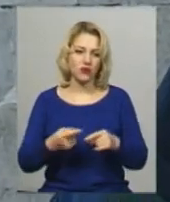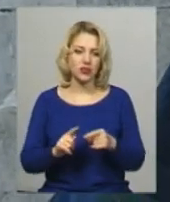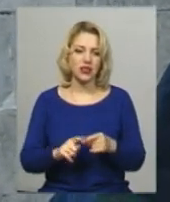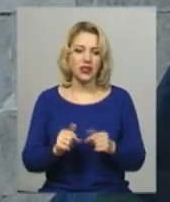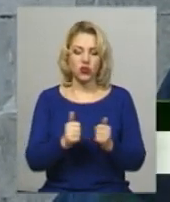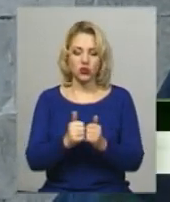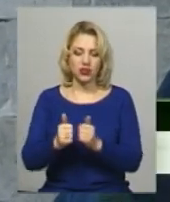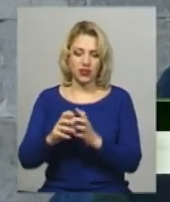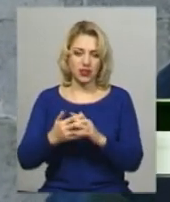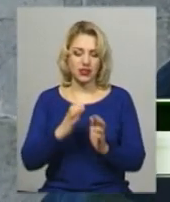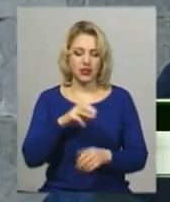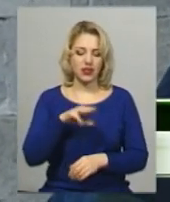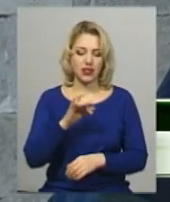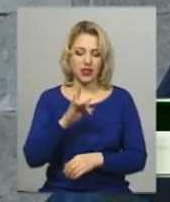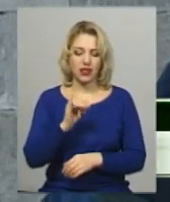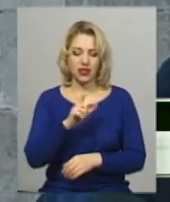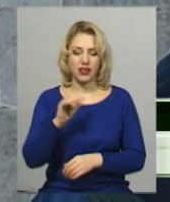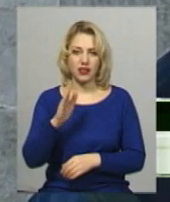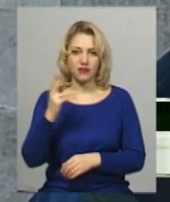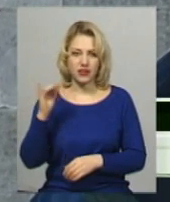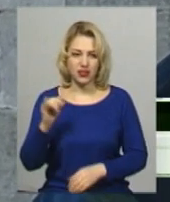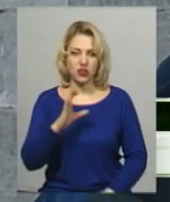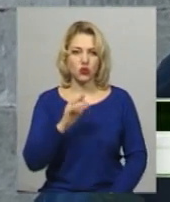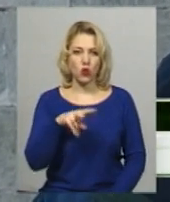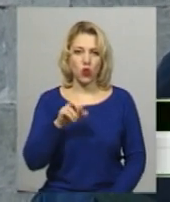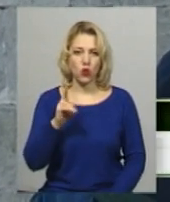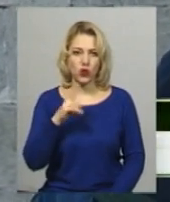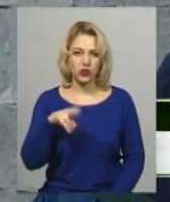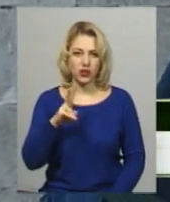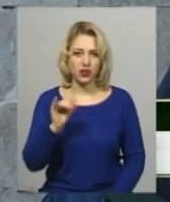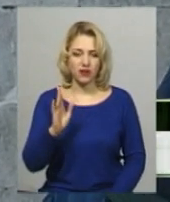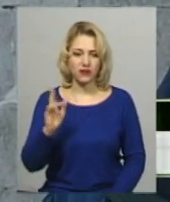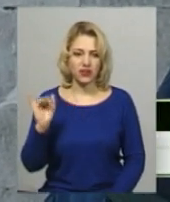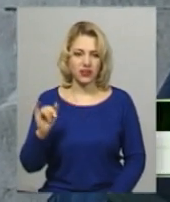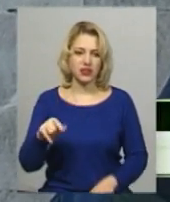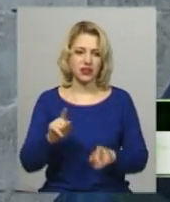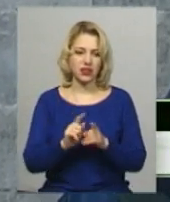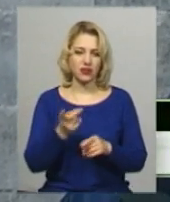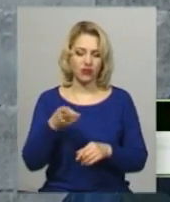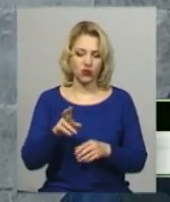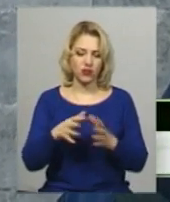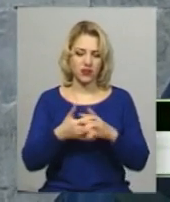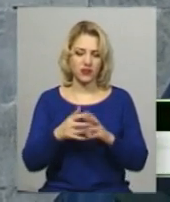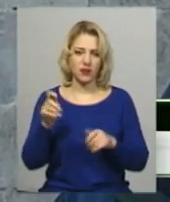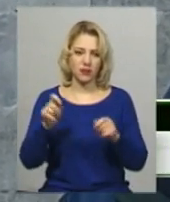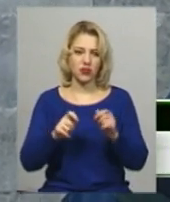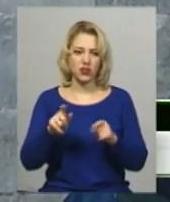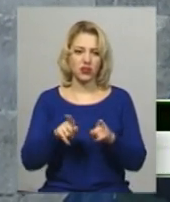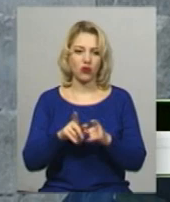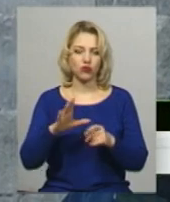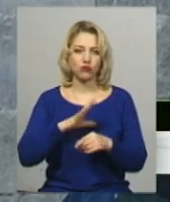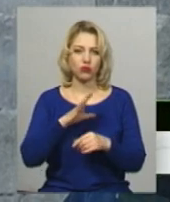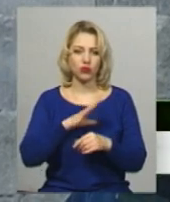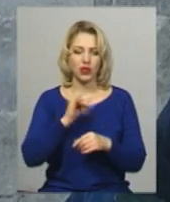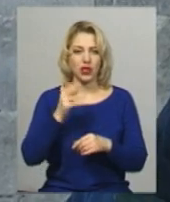це Стріхівці, Солопківці, ну, от з таких от двох сіл саме більше приїжджали. Також сьогодні були